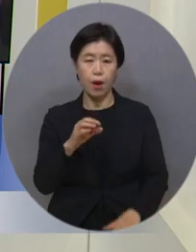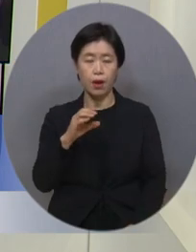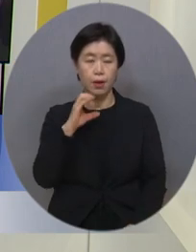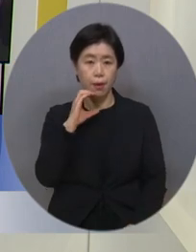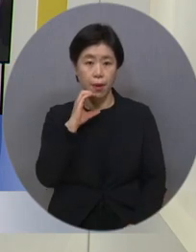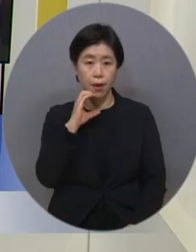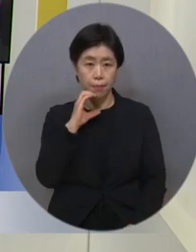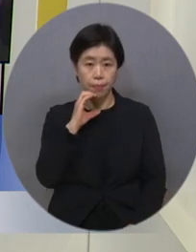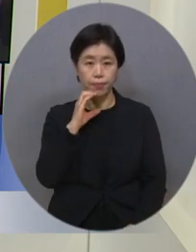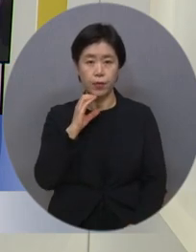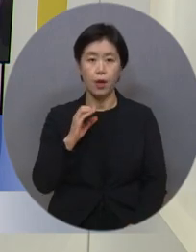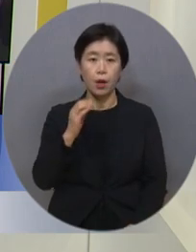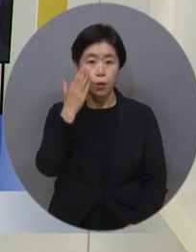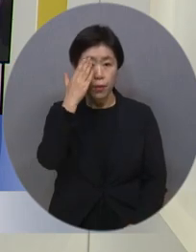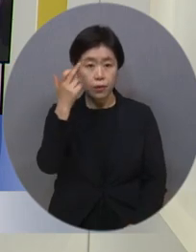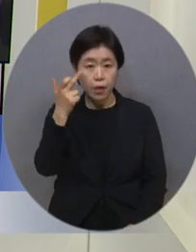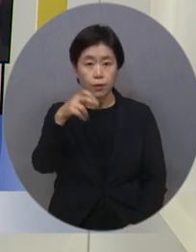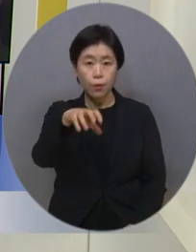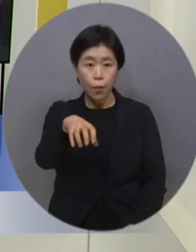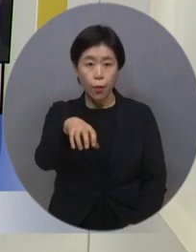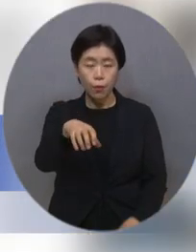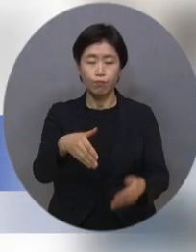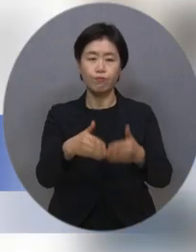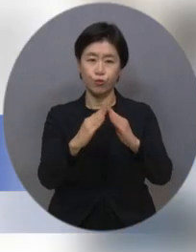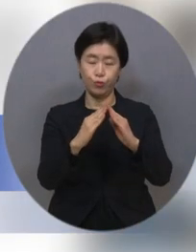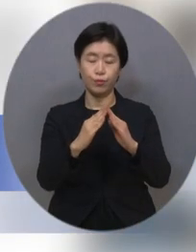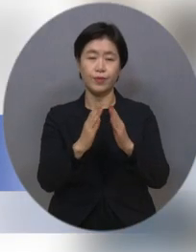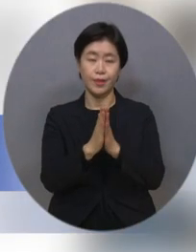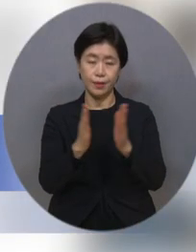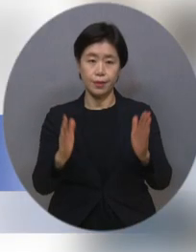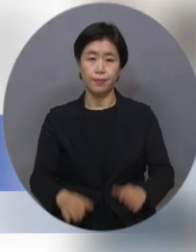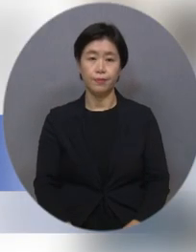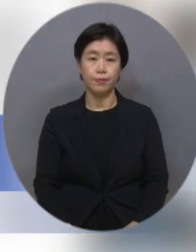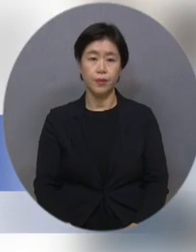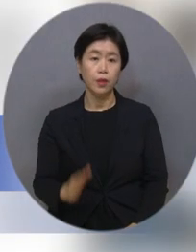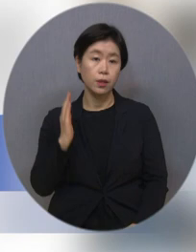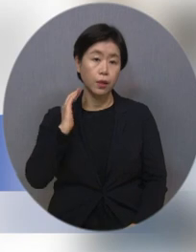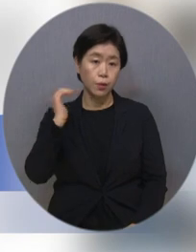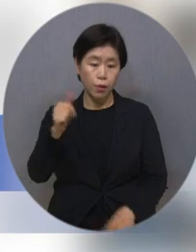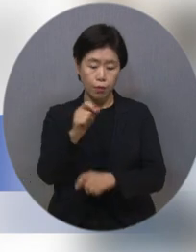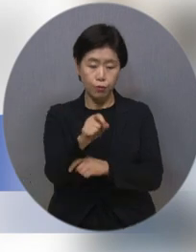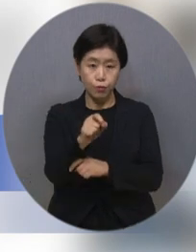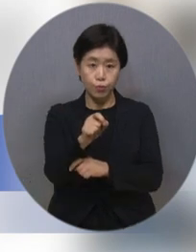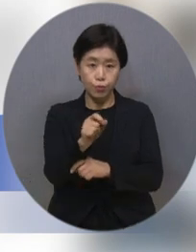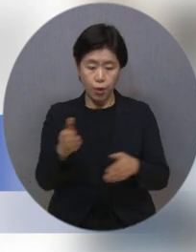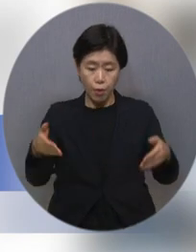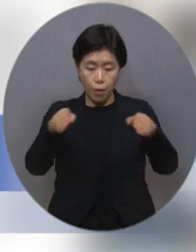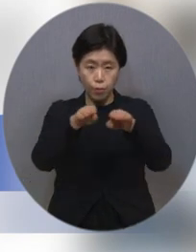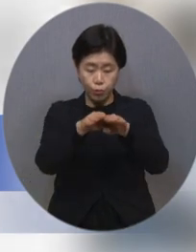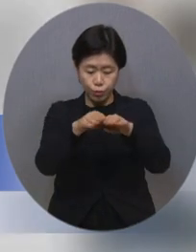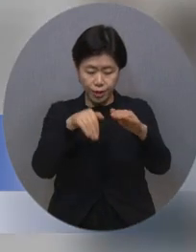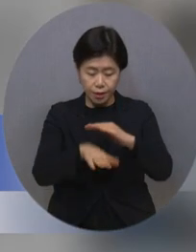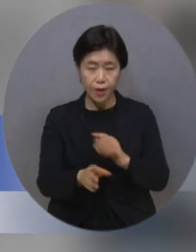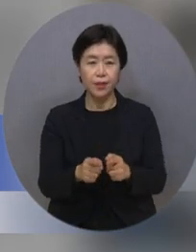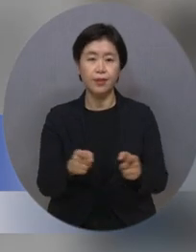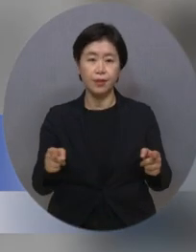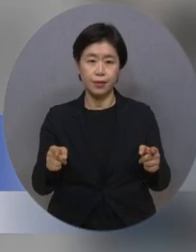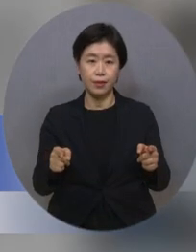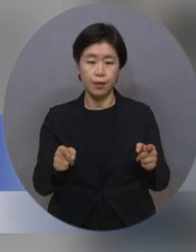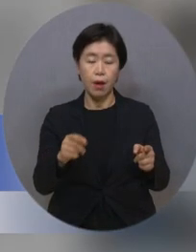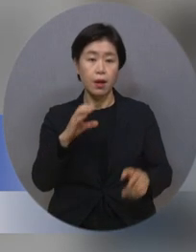대통령실 청사에서 영업을 시작했습니다 대통령 채취하 1층에 위치한 카페는 커피뿐만 아니라